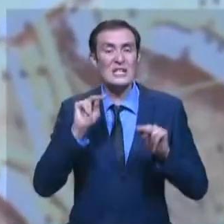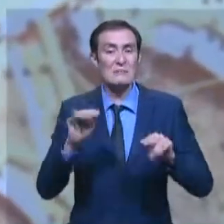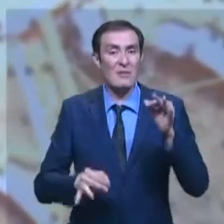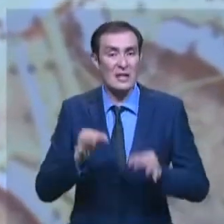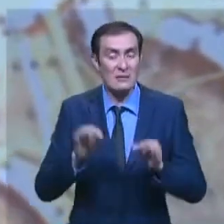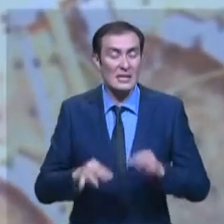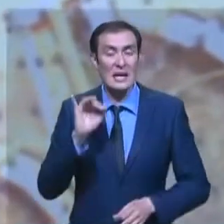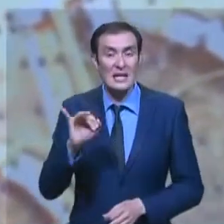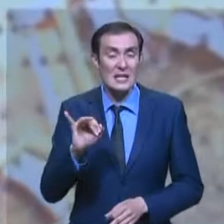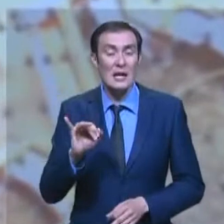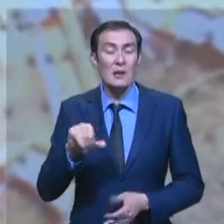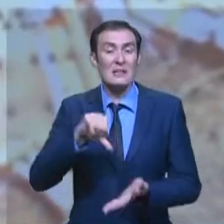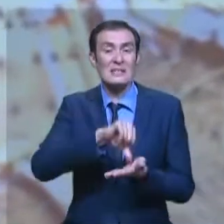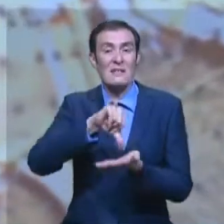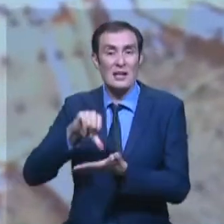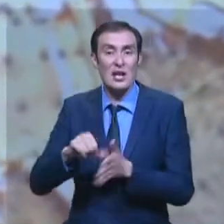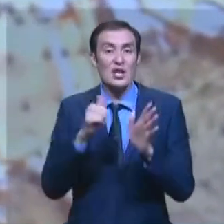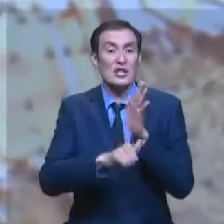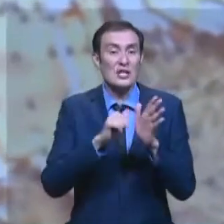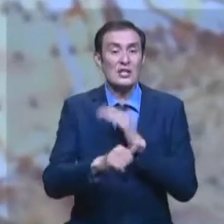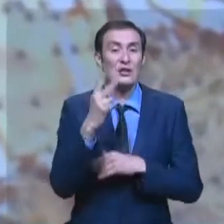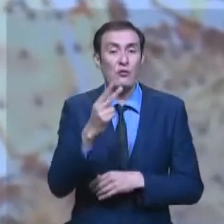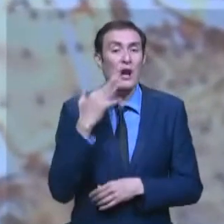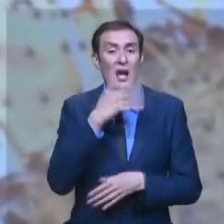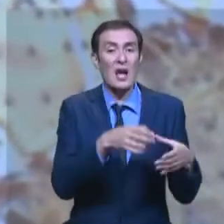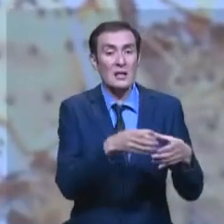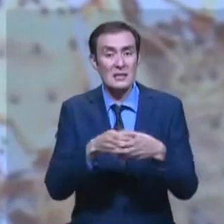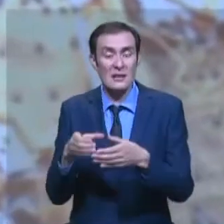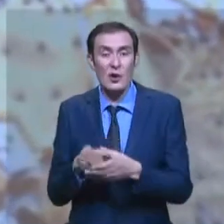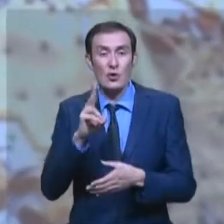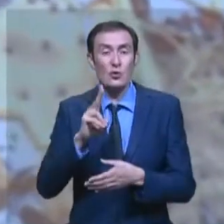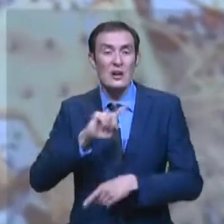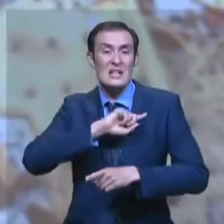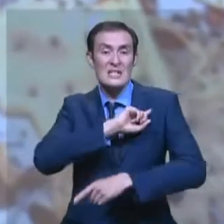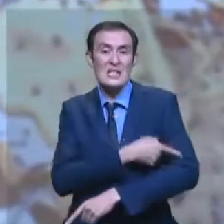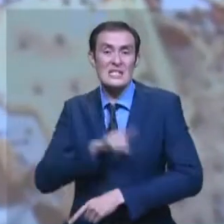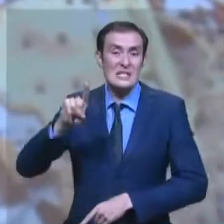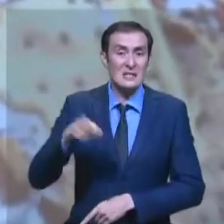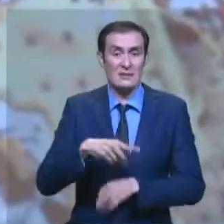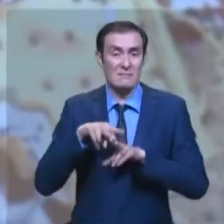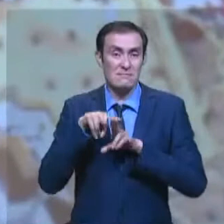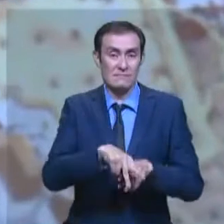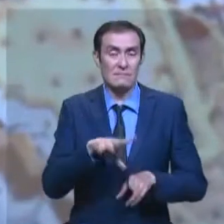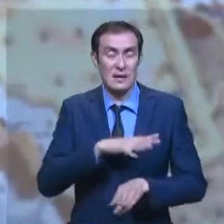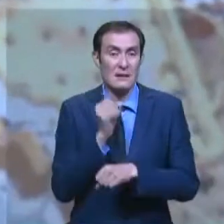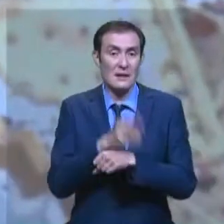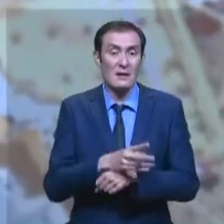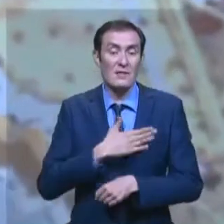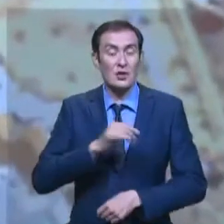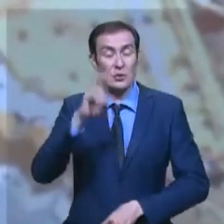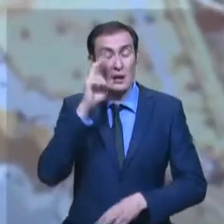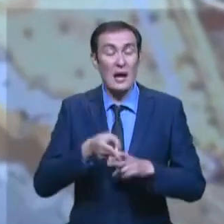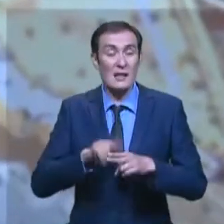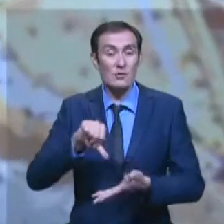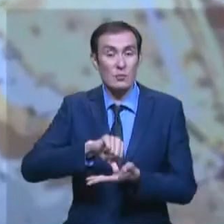справедливости и в отношении представителей 62 этносов, насильственно переселенных в нашу страну. Об этом сегодня во время своего выступления